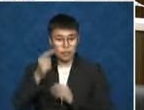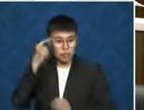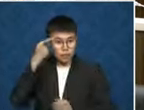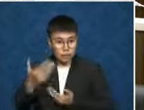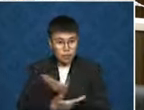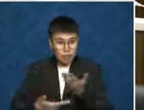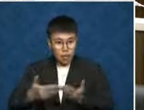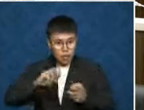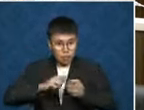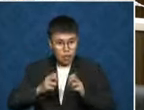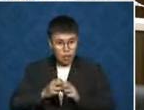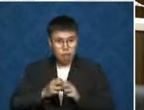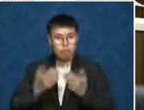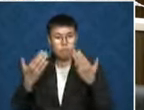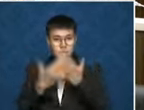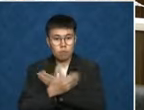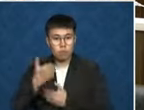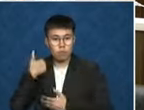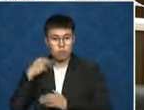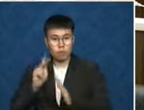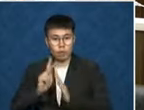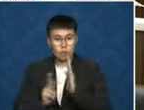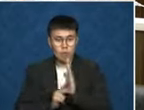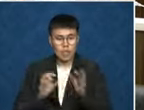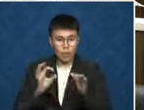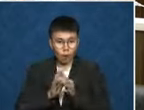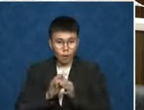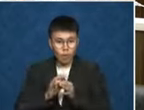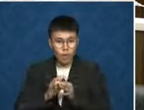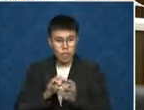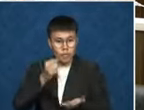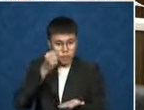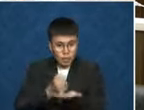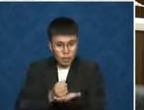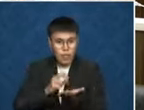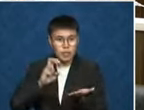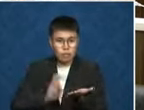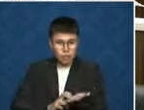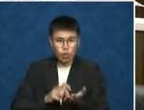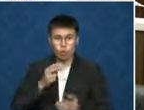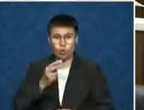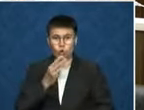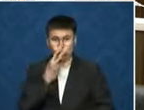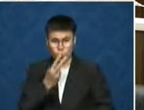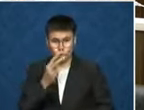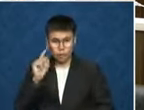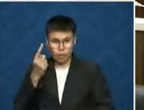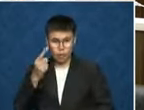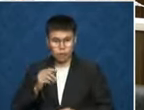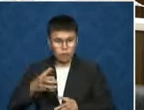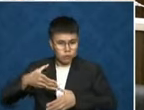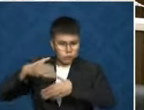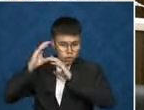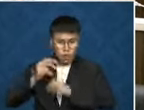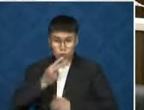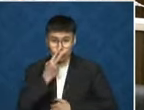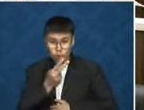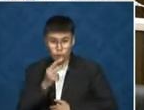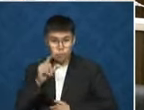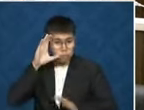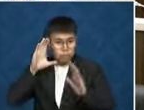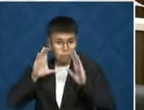หามันก็จะเปลี่ยนไปอย่างกฎหมายลิขสิทธิ์ก็ต้องถูกมองใหม่เพราะเนื่องจากปัจจุบันเราก็คงจะเห็นรูป